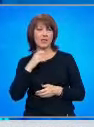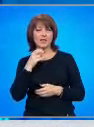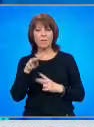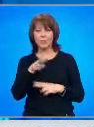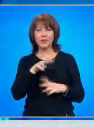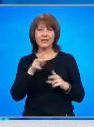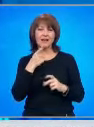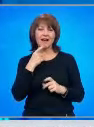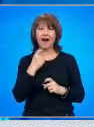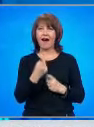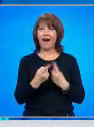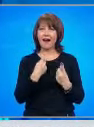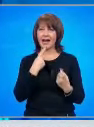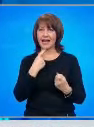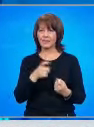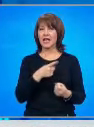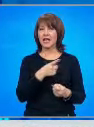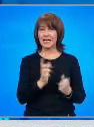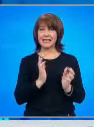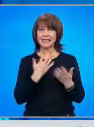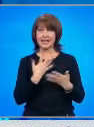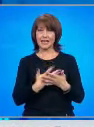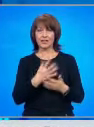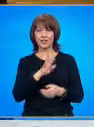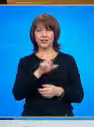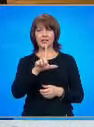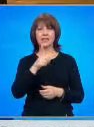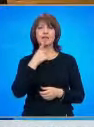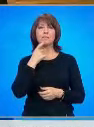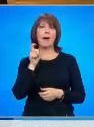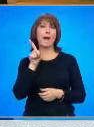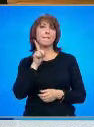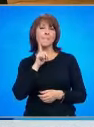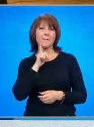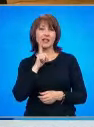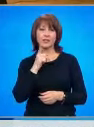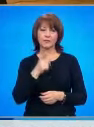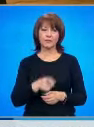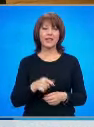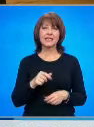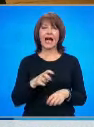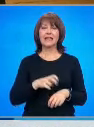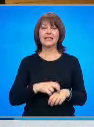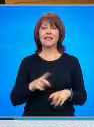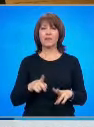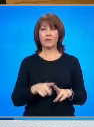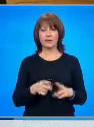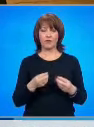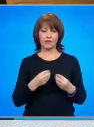разпит. Специализиран екип задържа 47-годишния мъж. Още за случая сега от Десислава Петкова. Добър